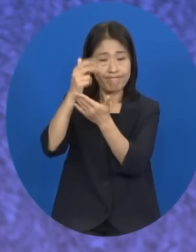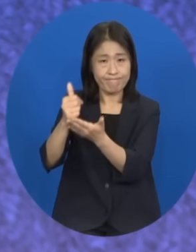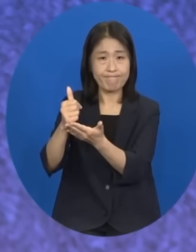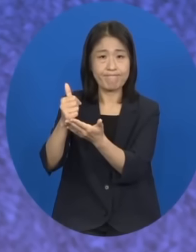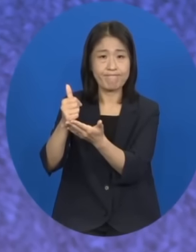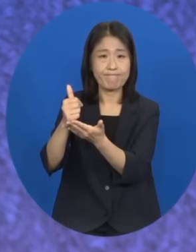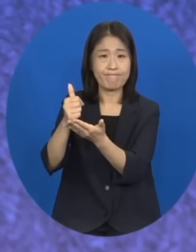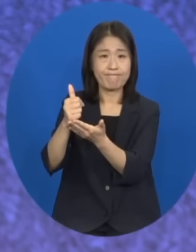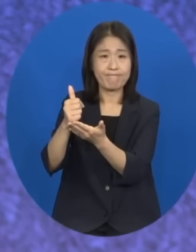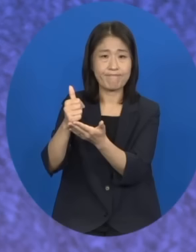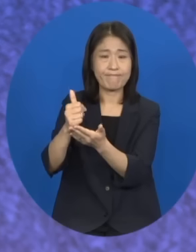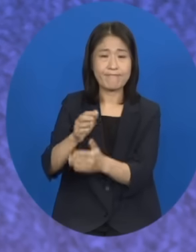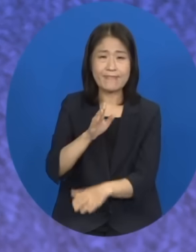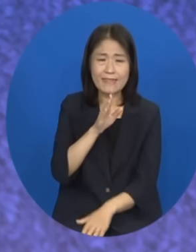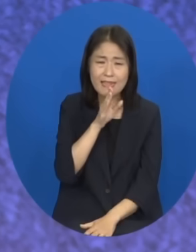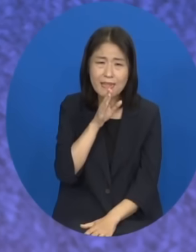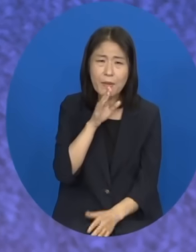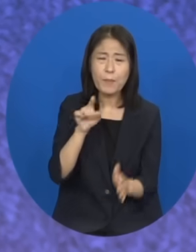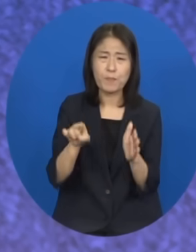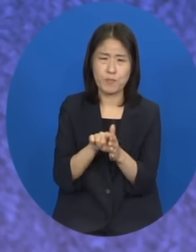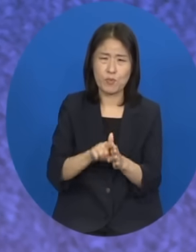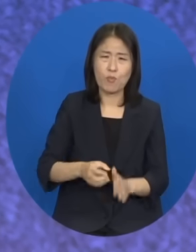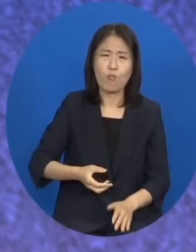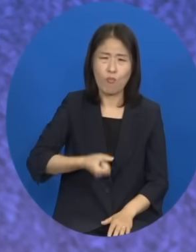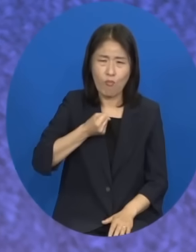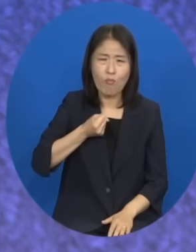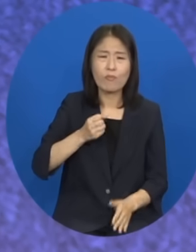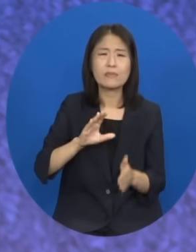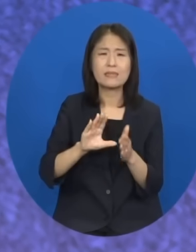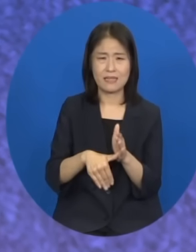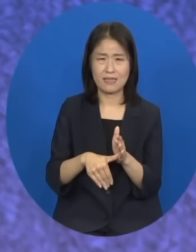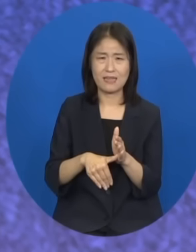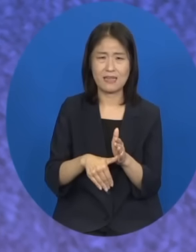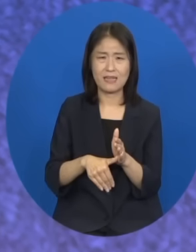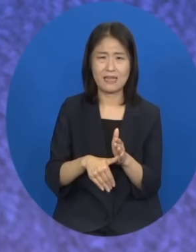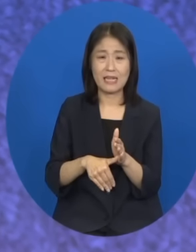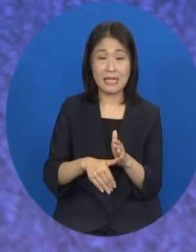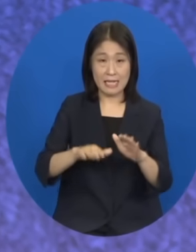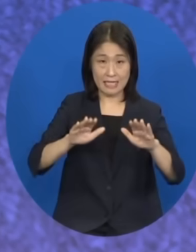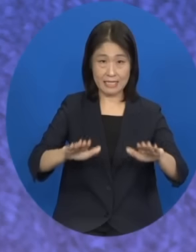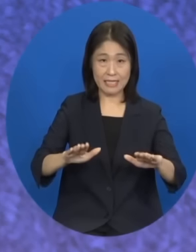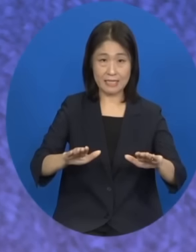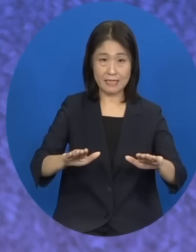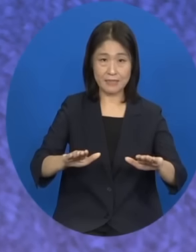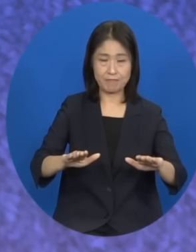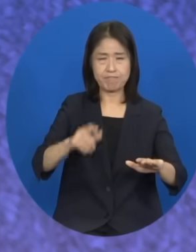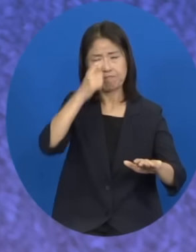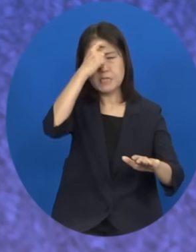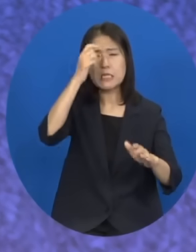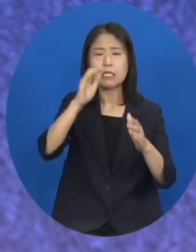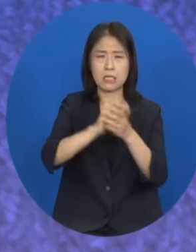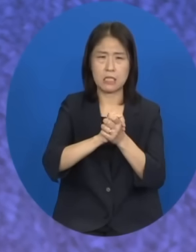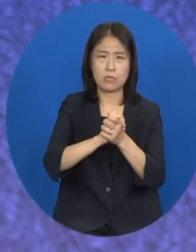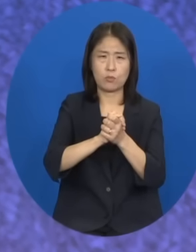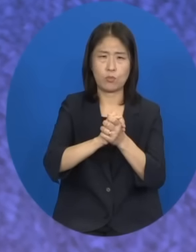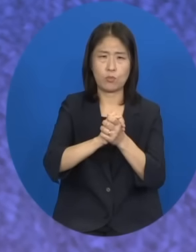사실을 정말 믿음으로 취하게 되면 당장 오늘 기도부터 달라져요.